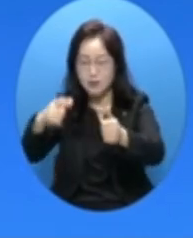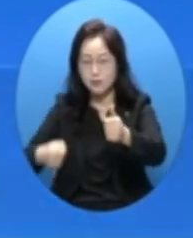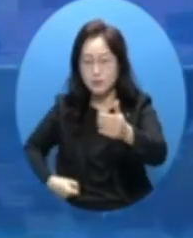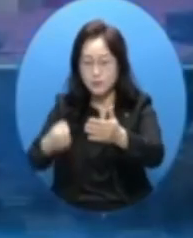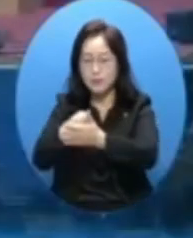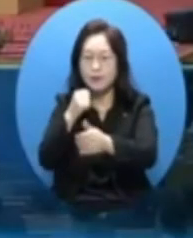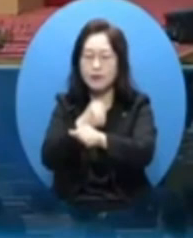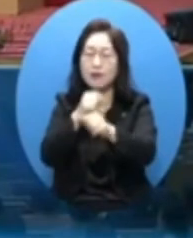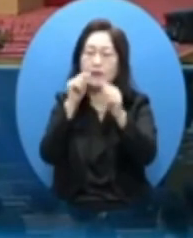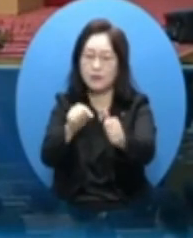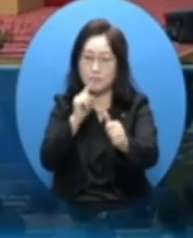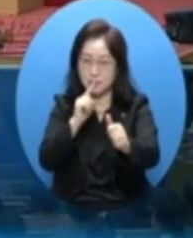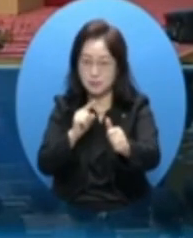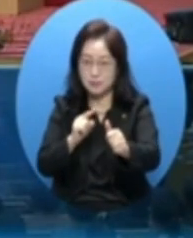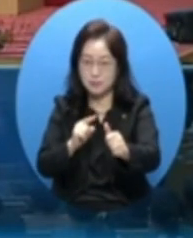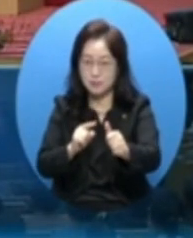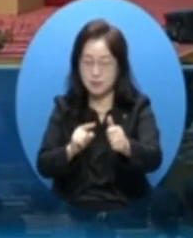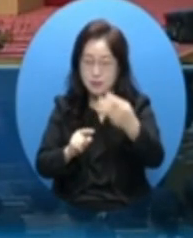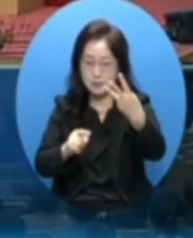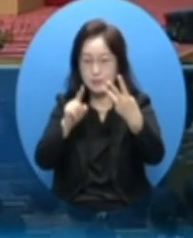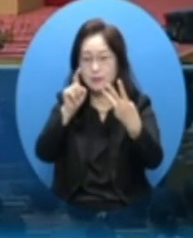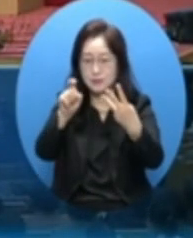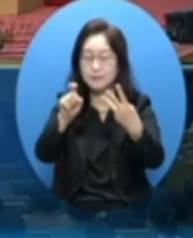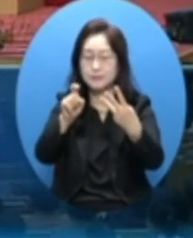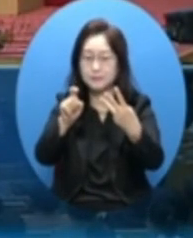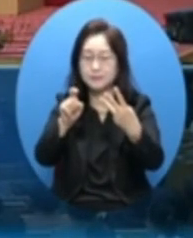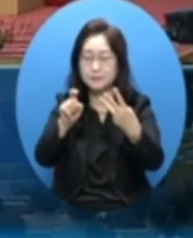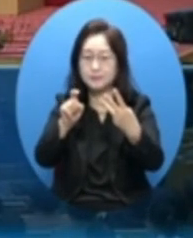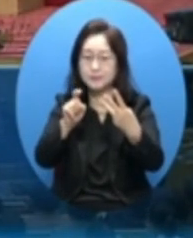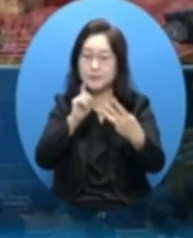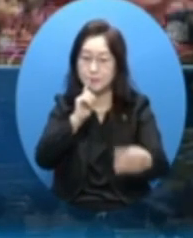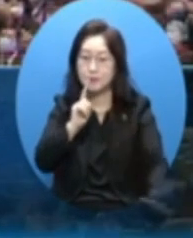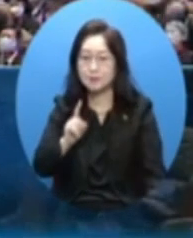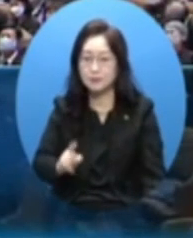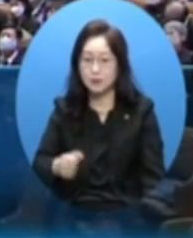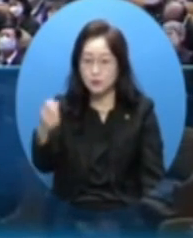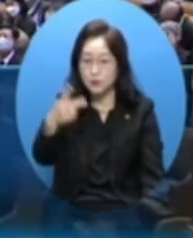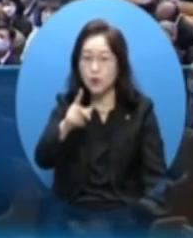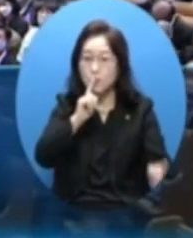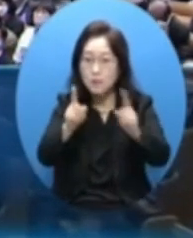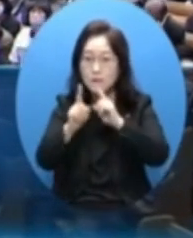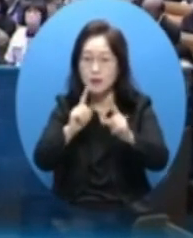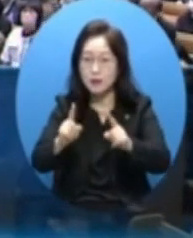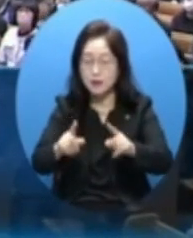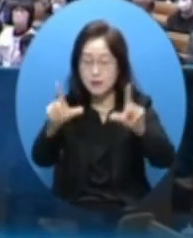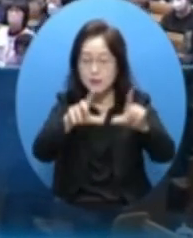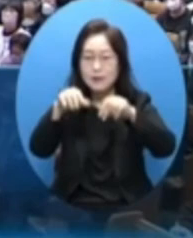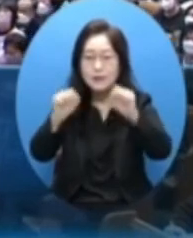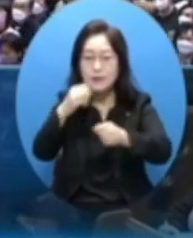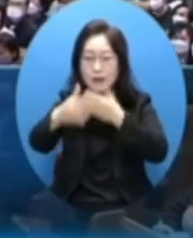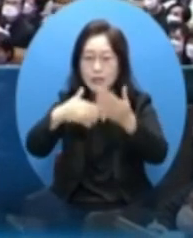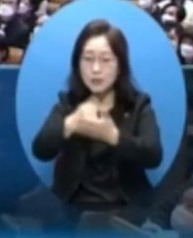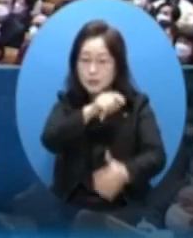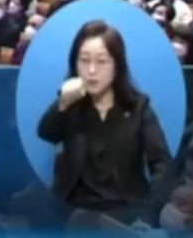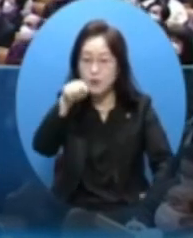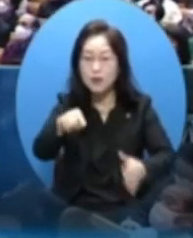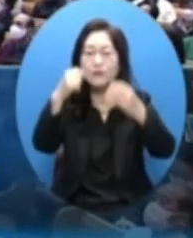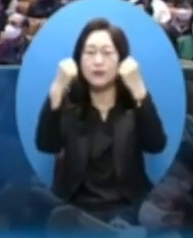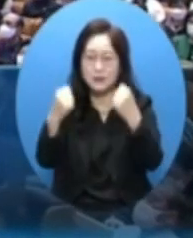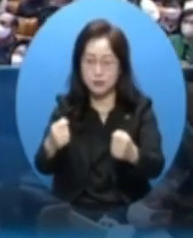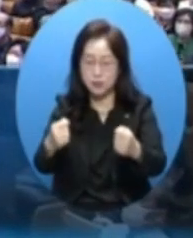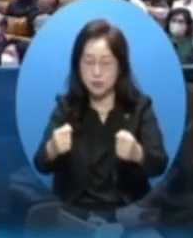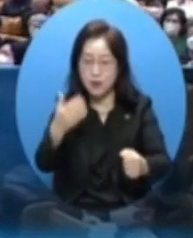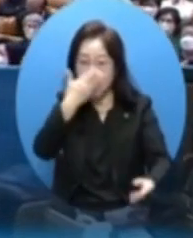3장 10절에 이었지만 또 말하되 살아계신 하나님이 너희 가운데 계시사